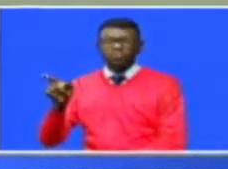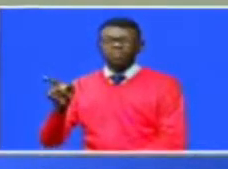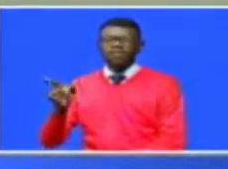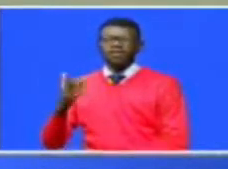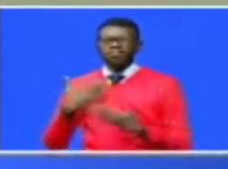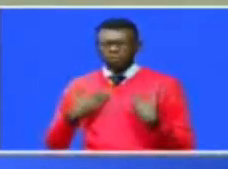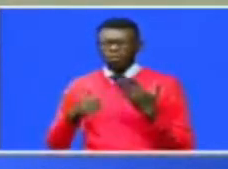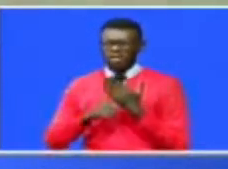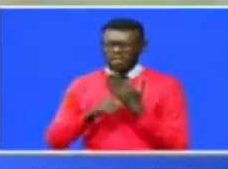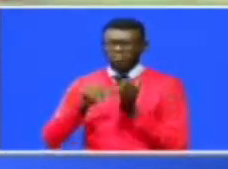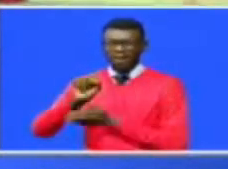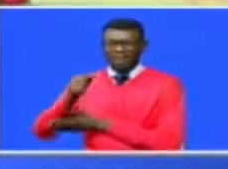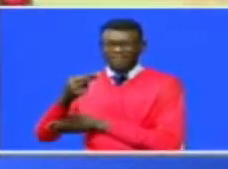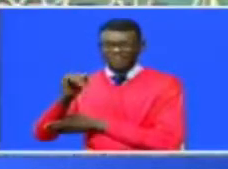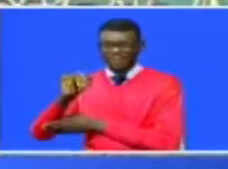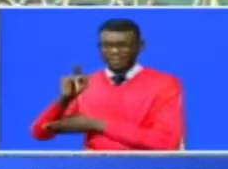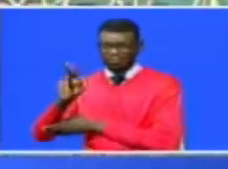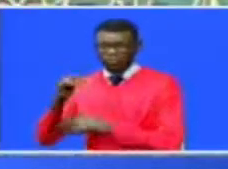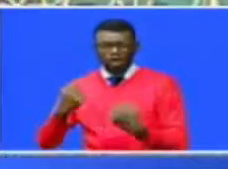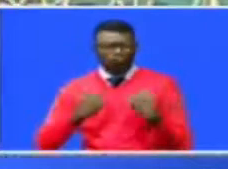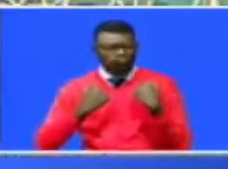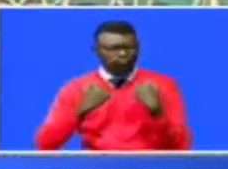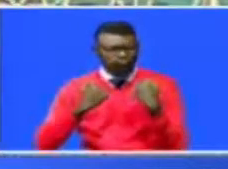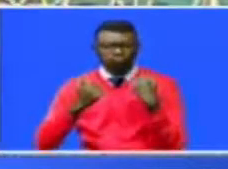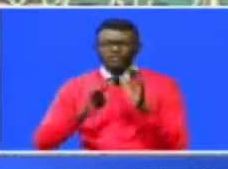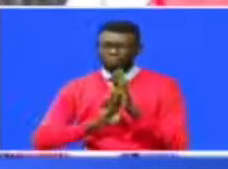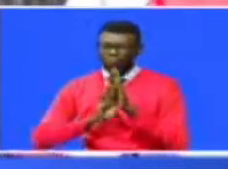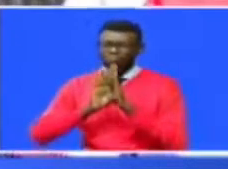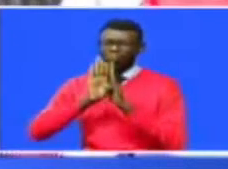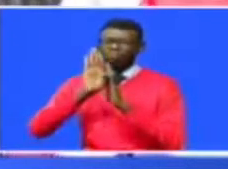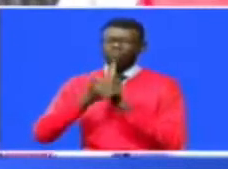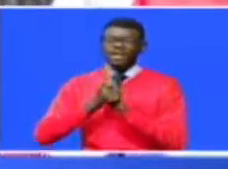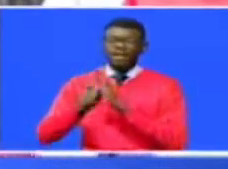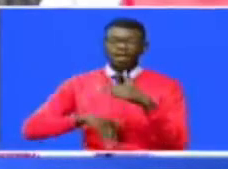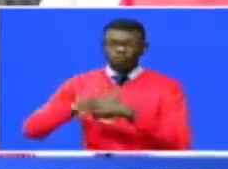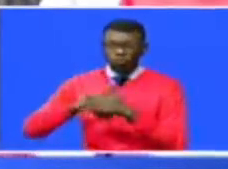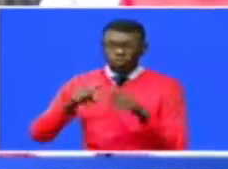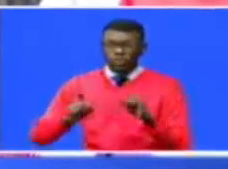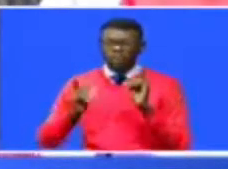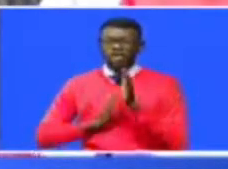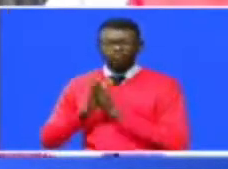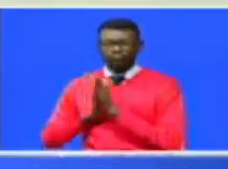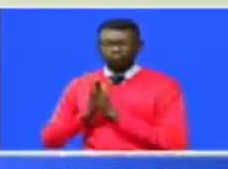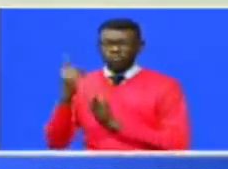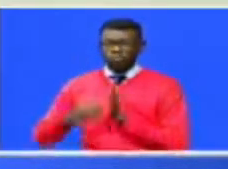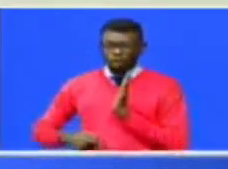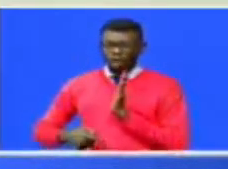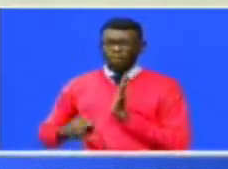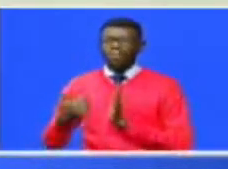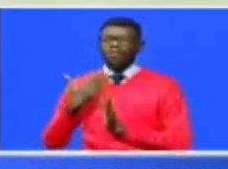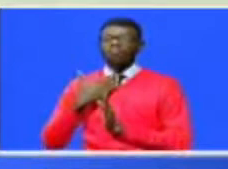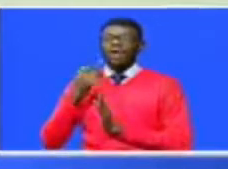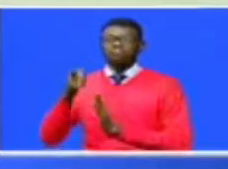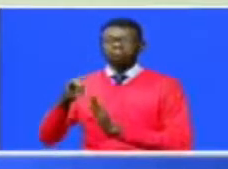Shiku Shikaya, alisimama kidete kukuza taaluma yake ya soka. Azimio lake kuu ikiwa ni kupata fursa